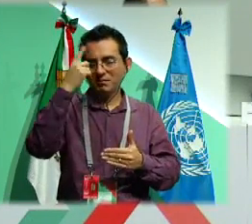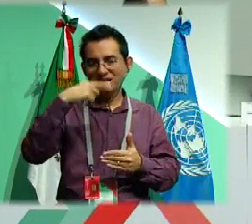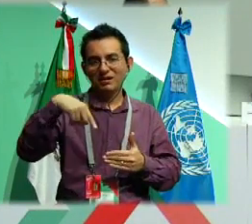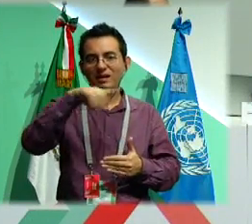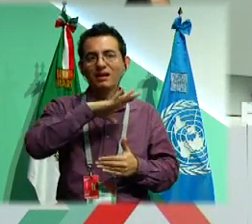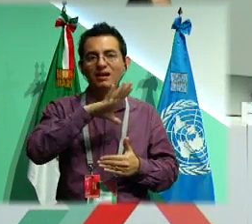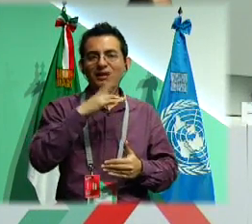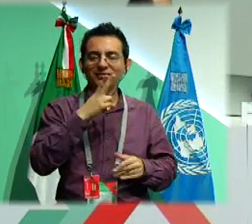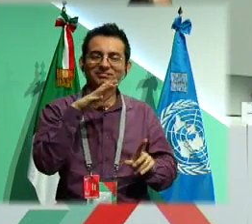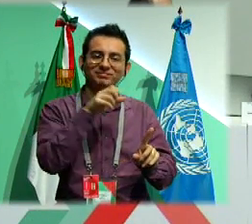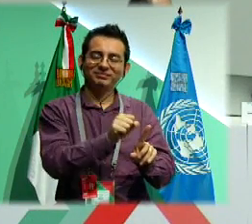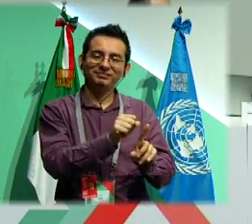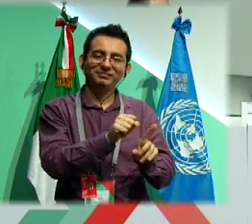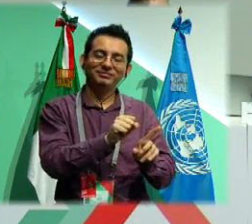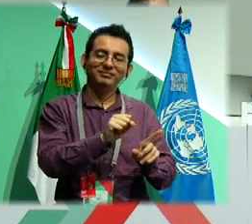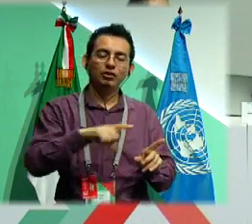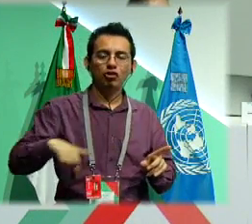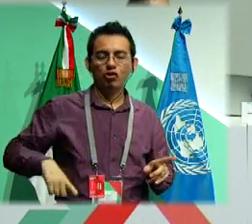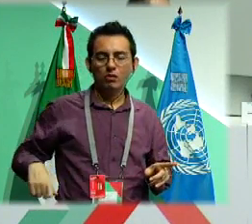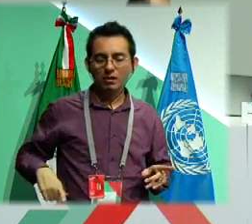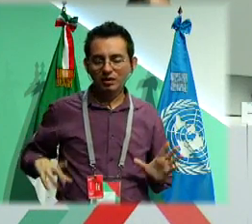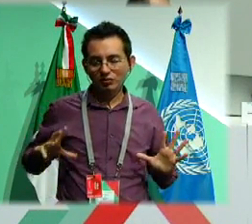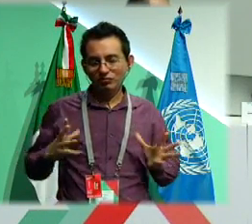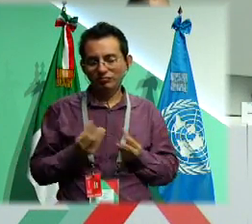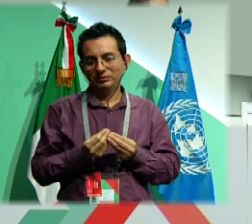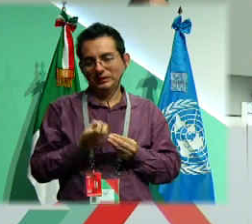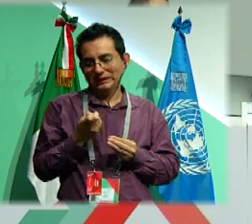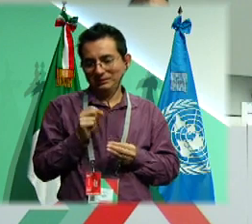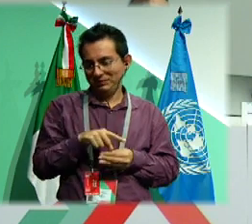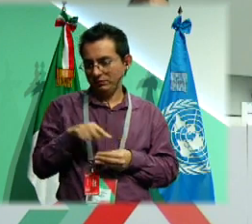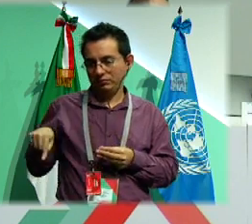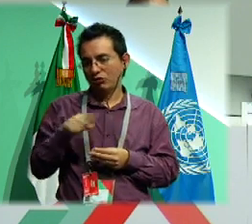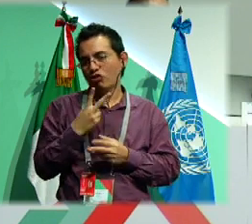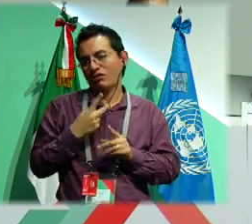Anybody like to have a crack at that question?